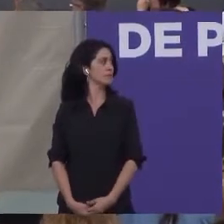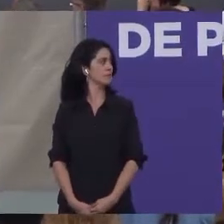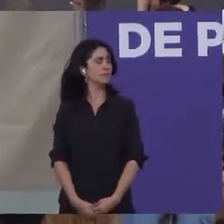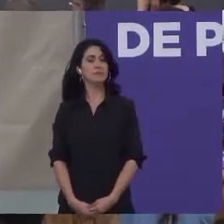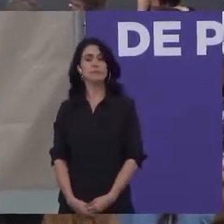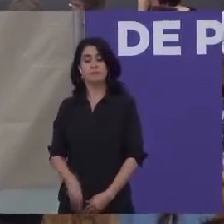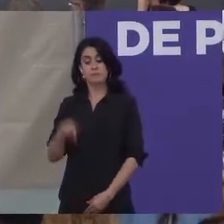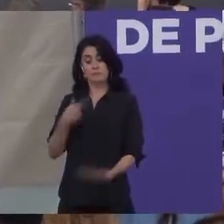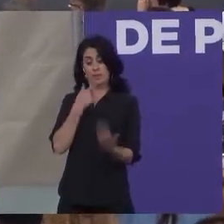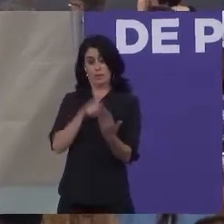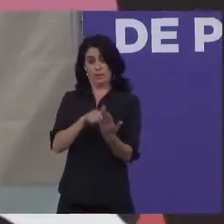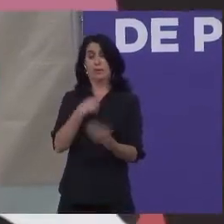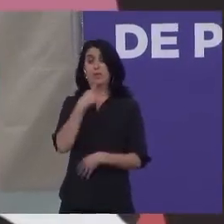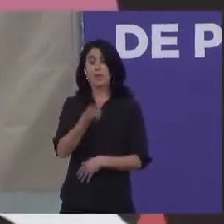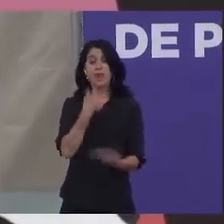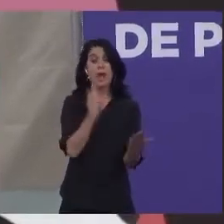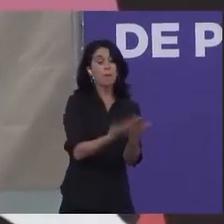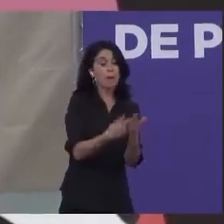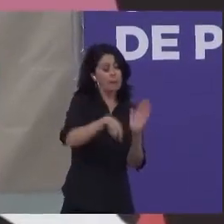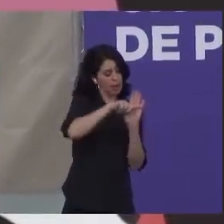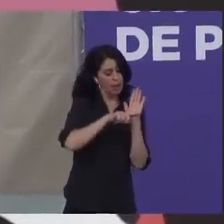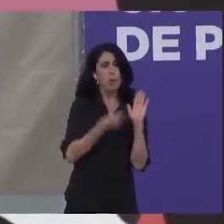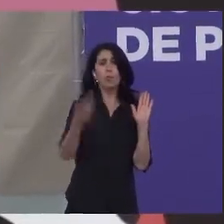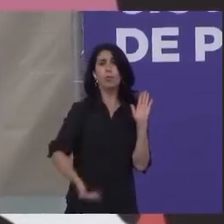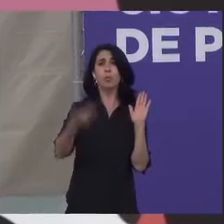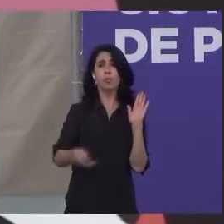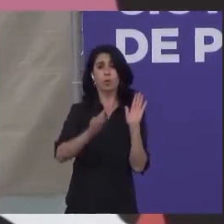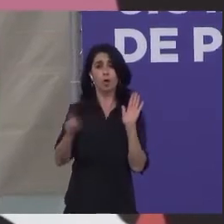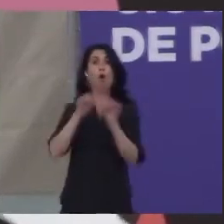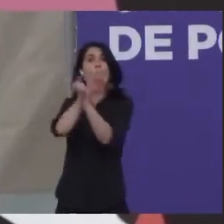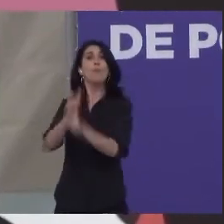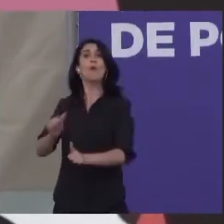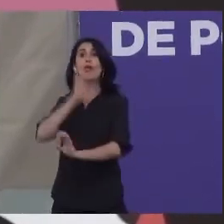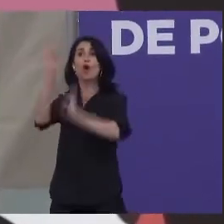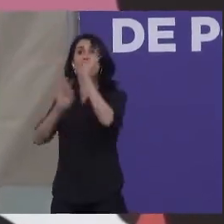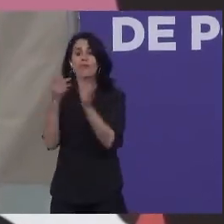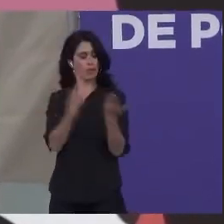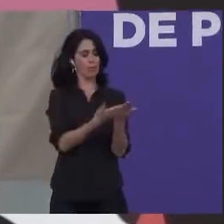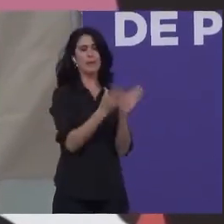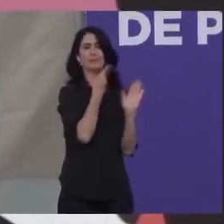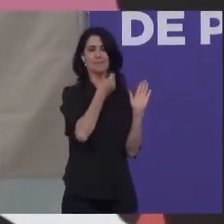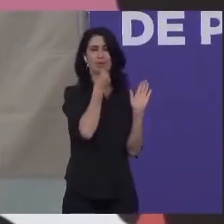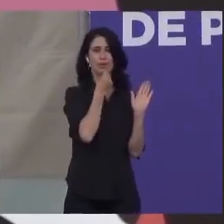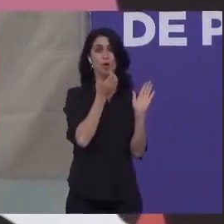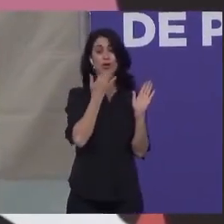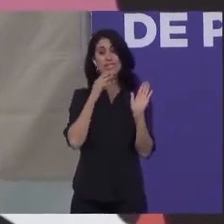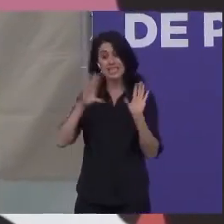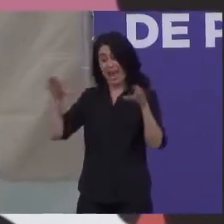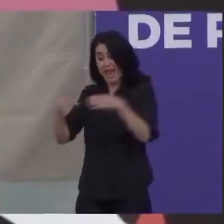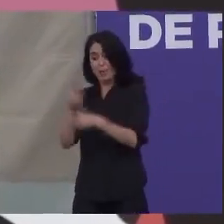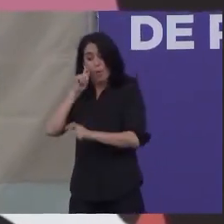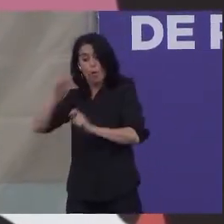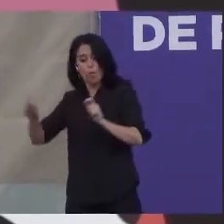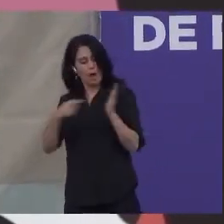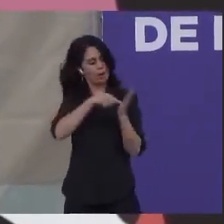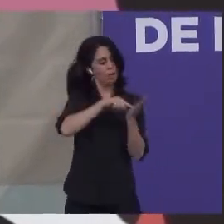Hi ha qui diu que el que posa en un paper no té cap importància, que un model organitzatiu pot quedar molt bonic en el paper, però que si després no hi ha un equip humà que vulgui i